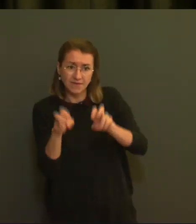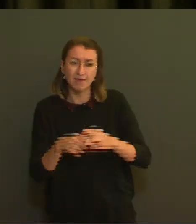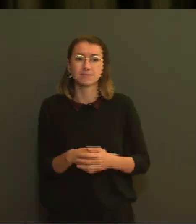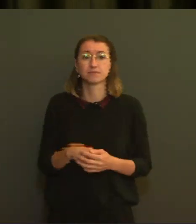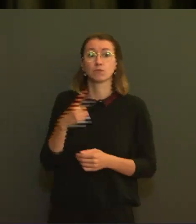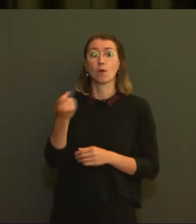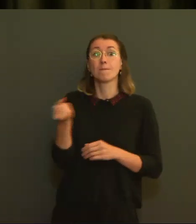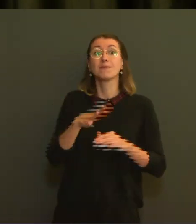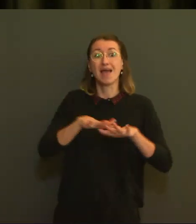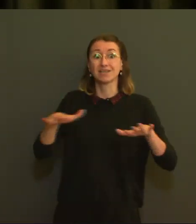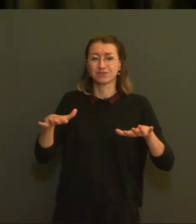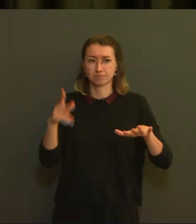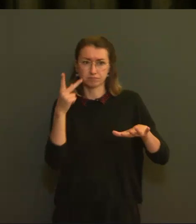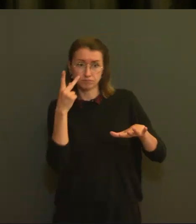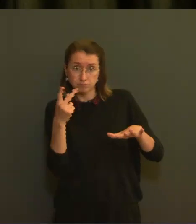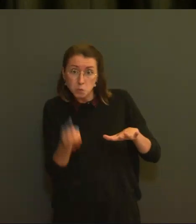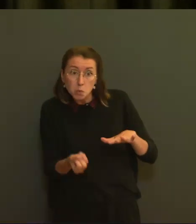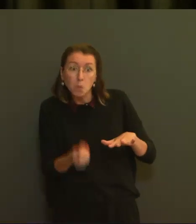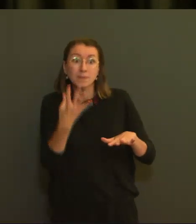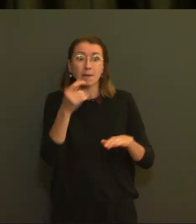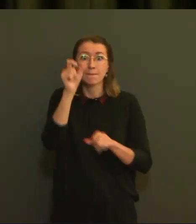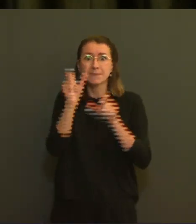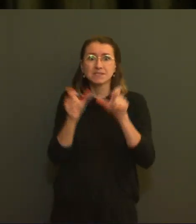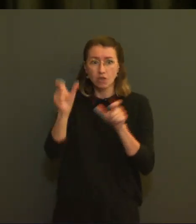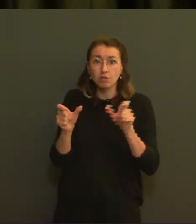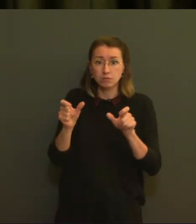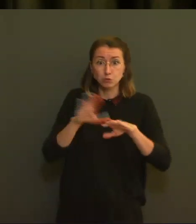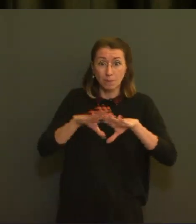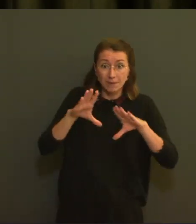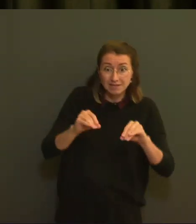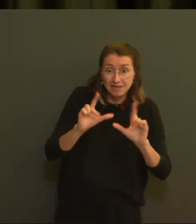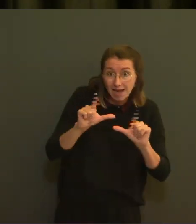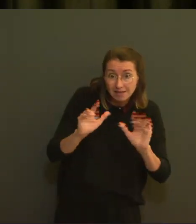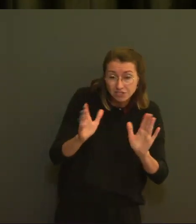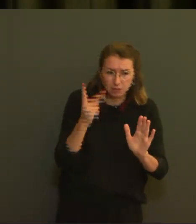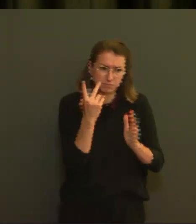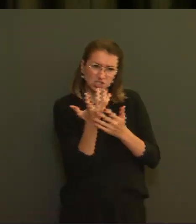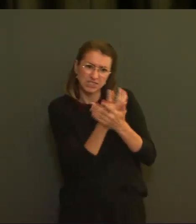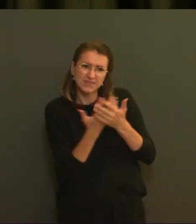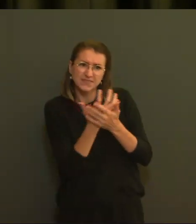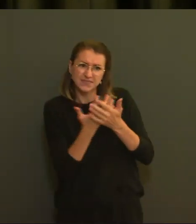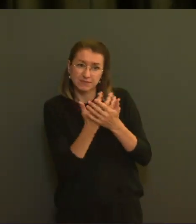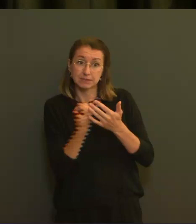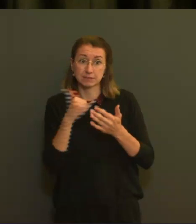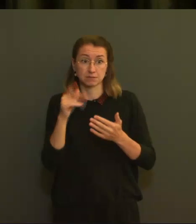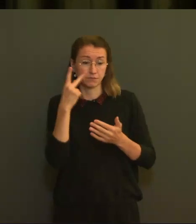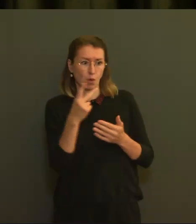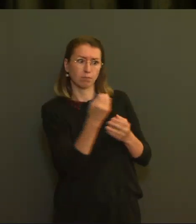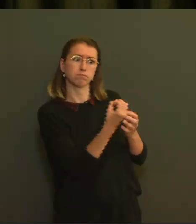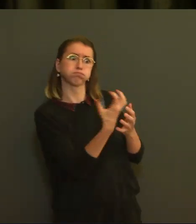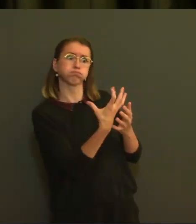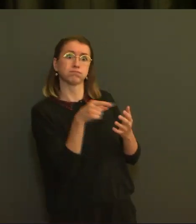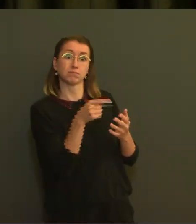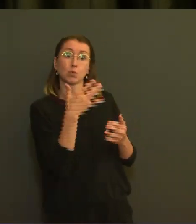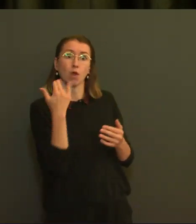nombre de personnes présentes sur les lieux. Si le baromètre est au vert, tout va bien. Cela veut dire